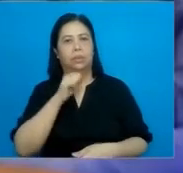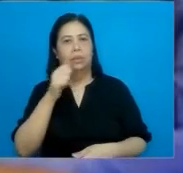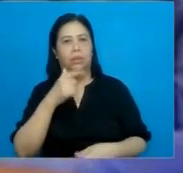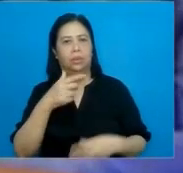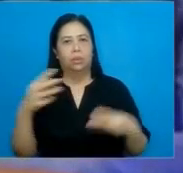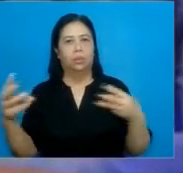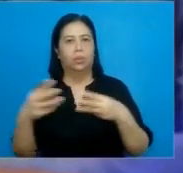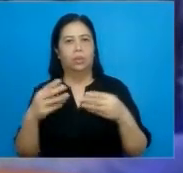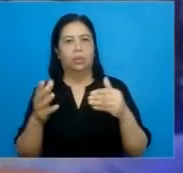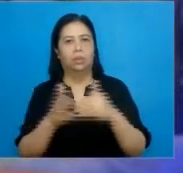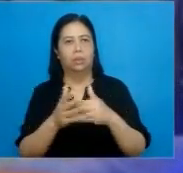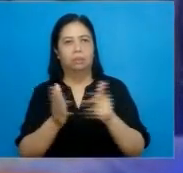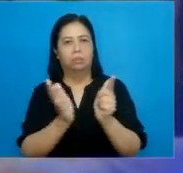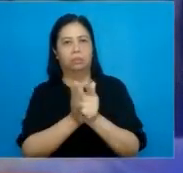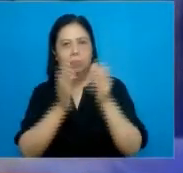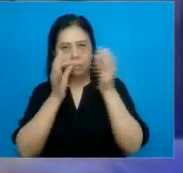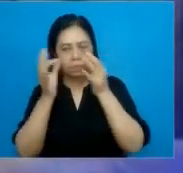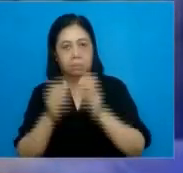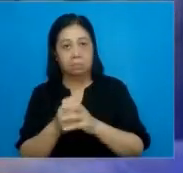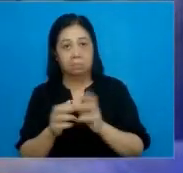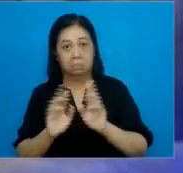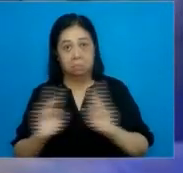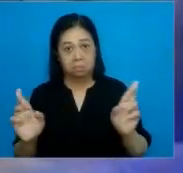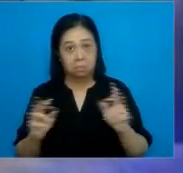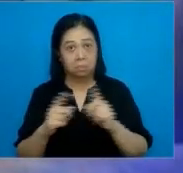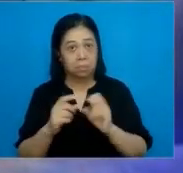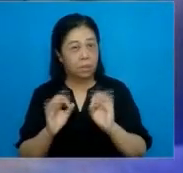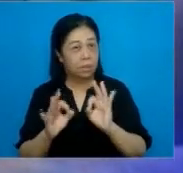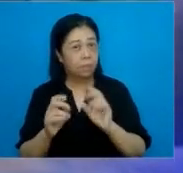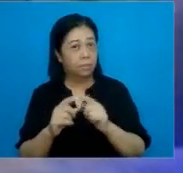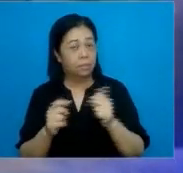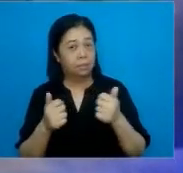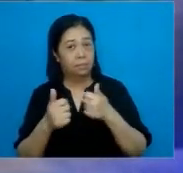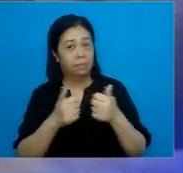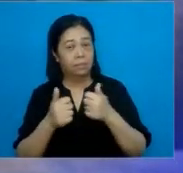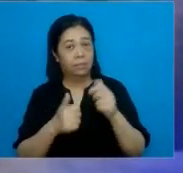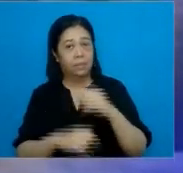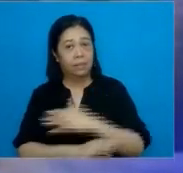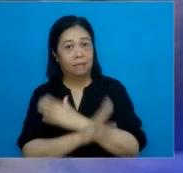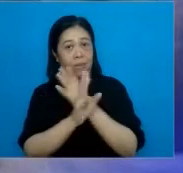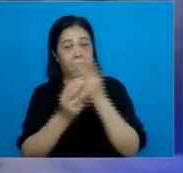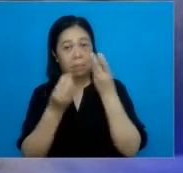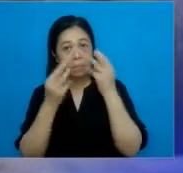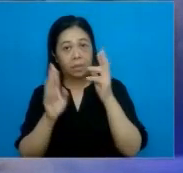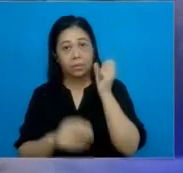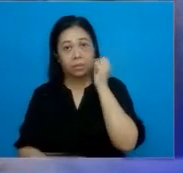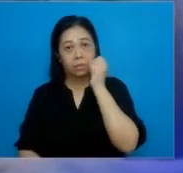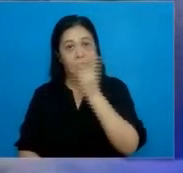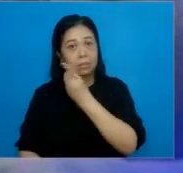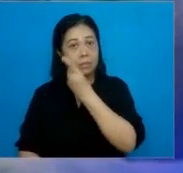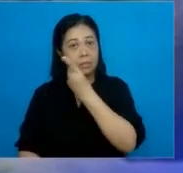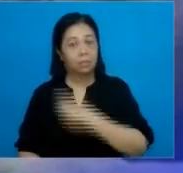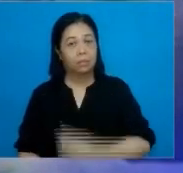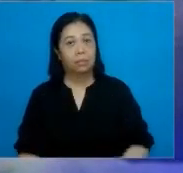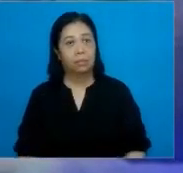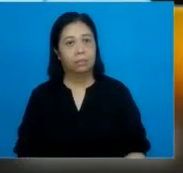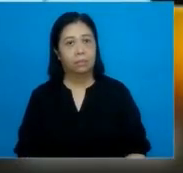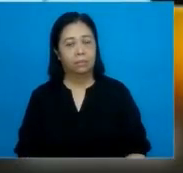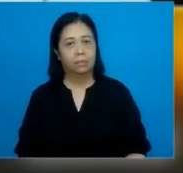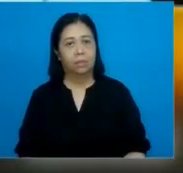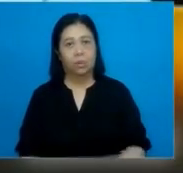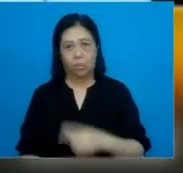drugs. Kakasaba siya sakaling kumandidato si Davao City Mayor Sara Duterte. Naniniwala ho ba kayo